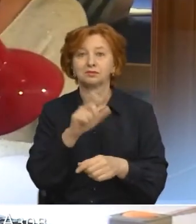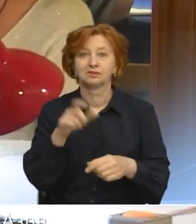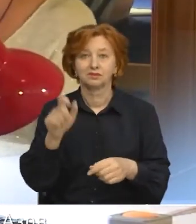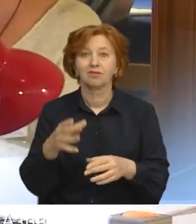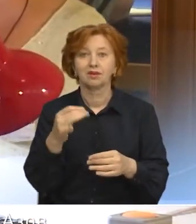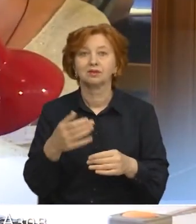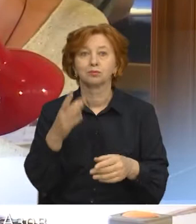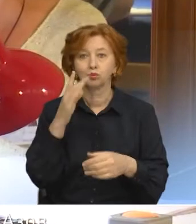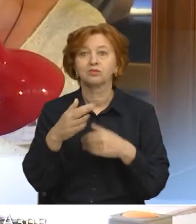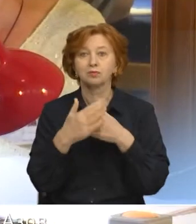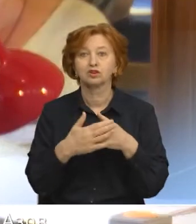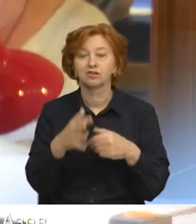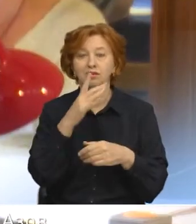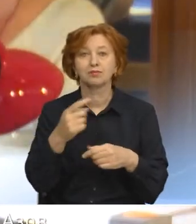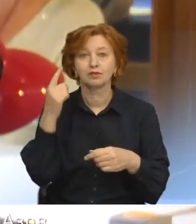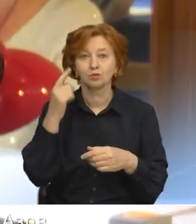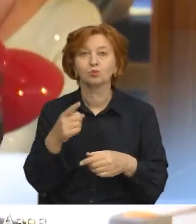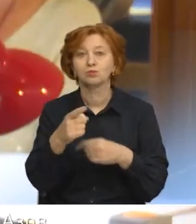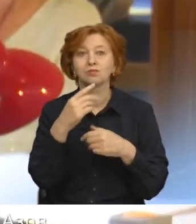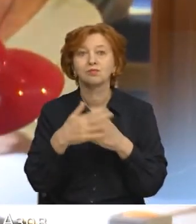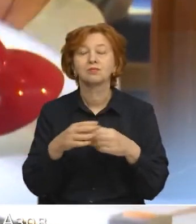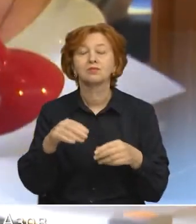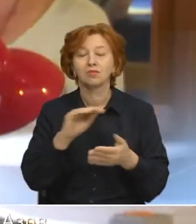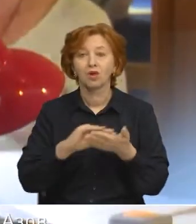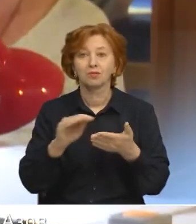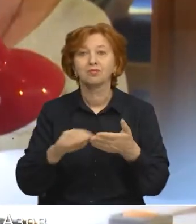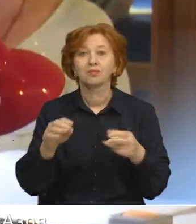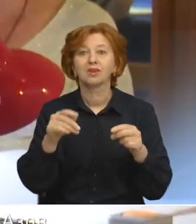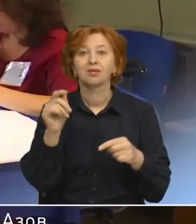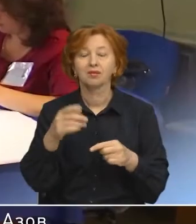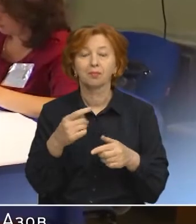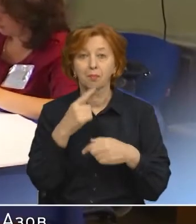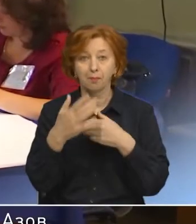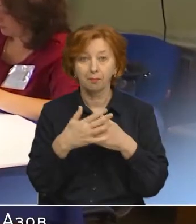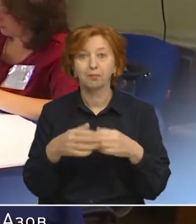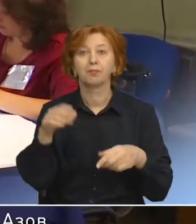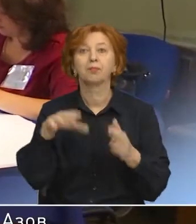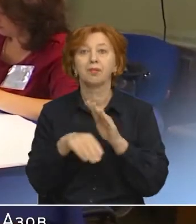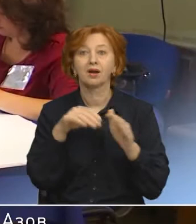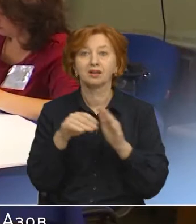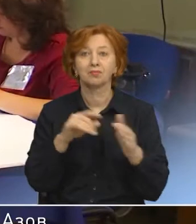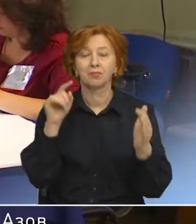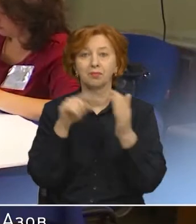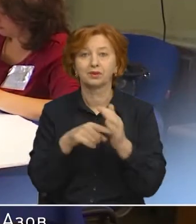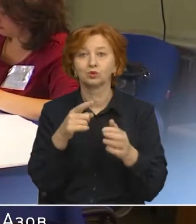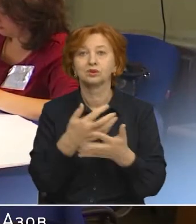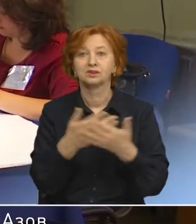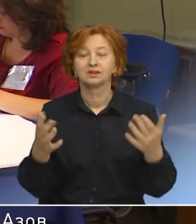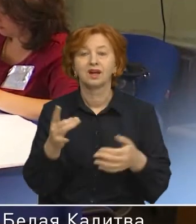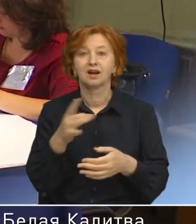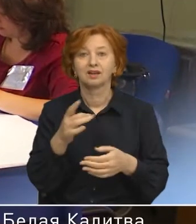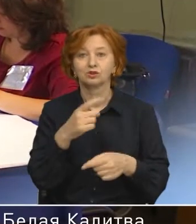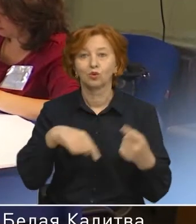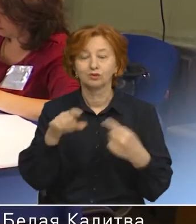Еще 103 надеются попасть в Думу по спискам партий. Политологи прогнозируют, что в парламент попадут от 12 до 14 ростовских